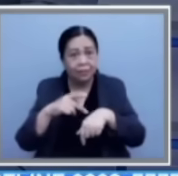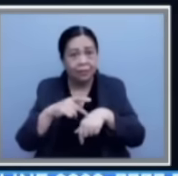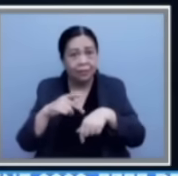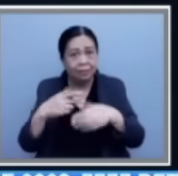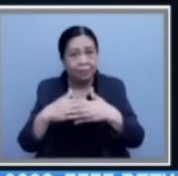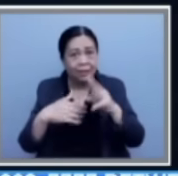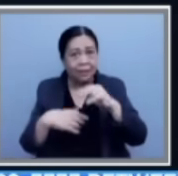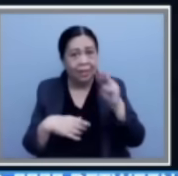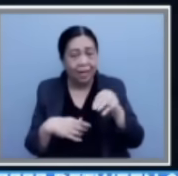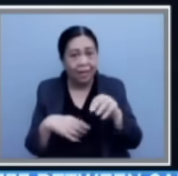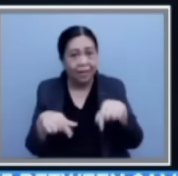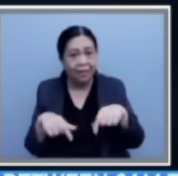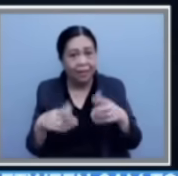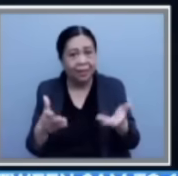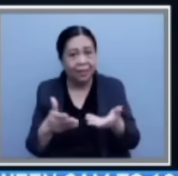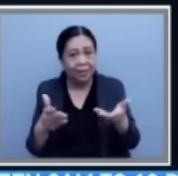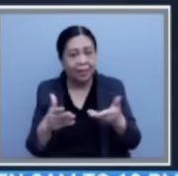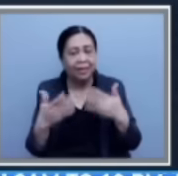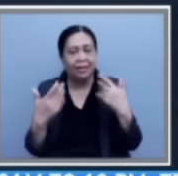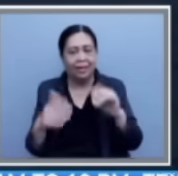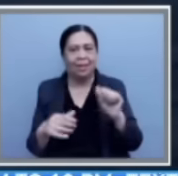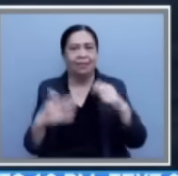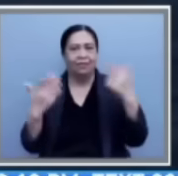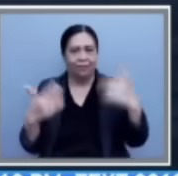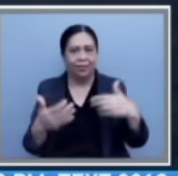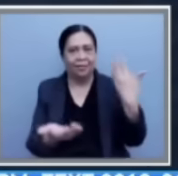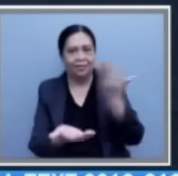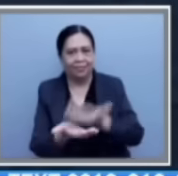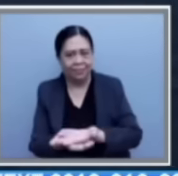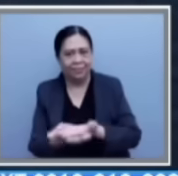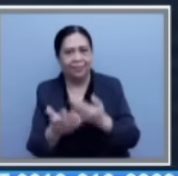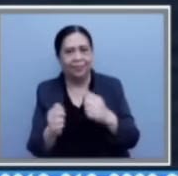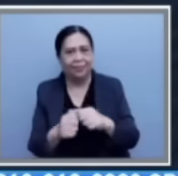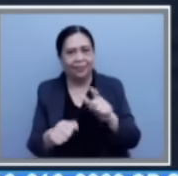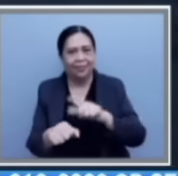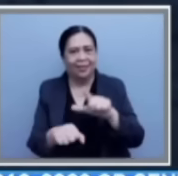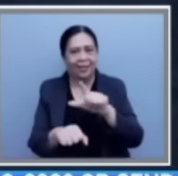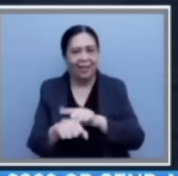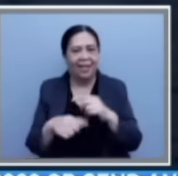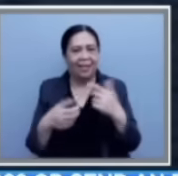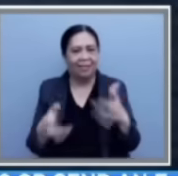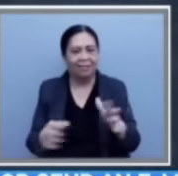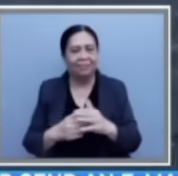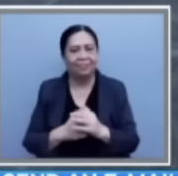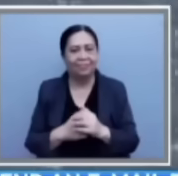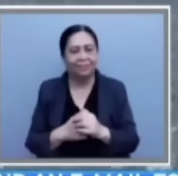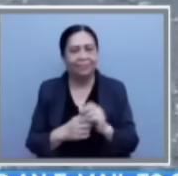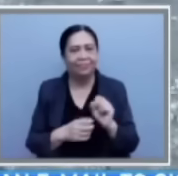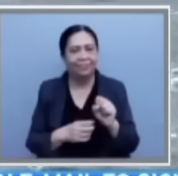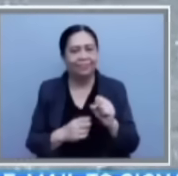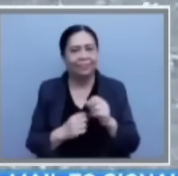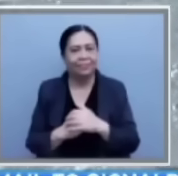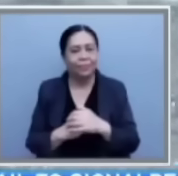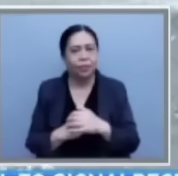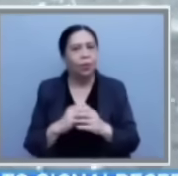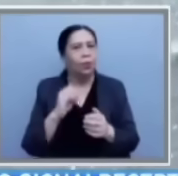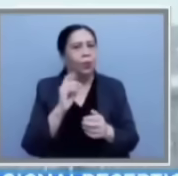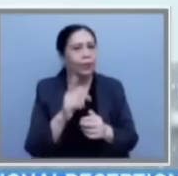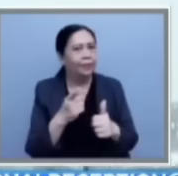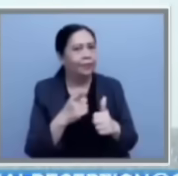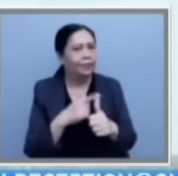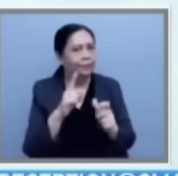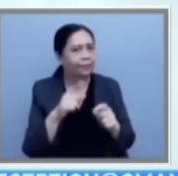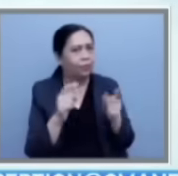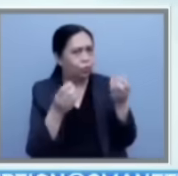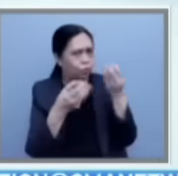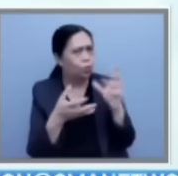O naka ano na tayo nakatungtong na tayo sa kalupaan Ayun Ayan okay unang-una magpapakwento kami